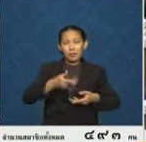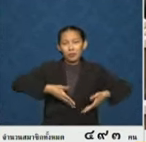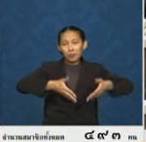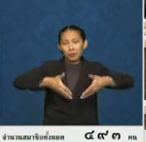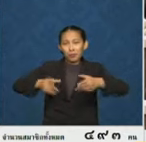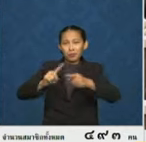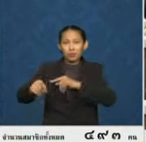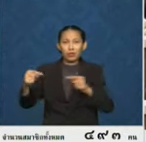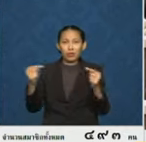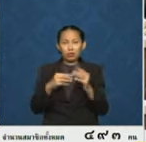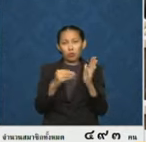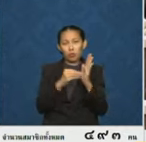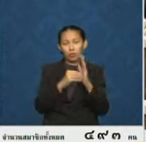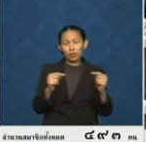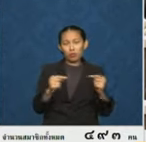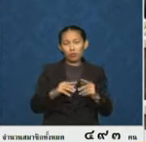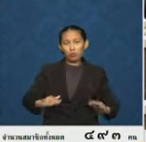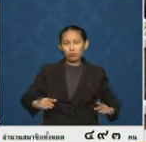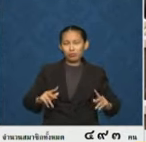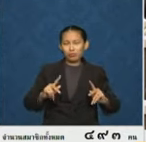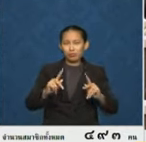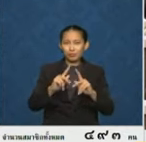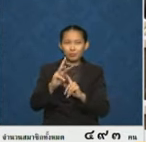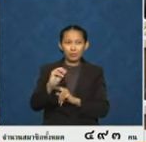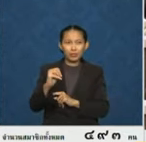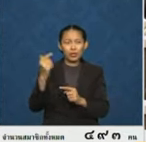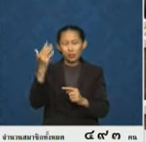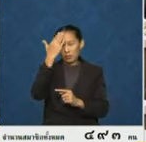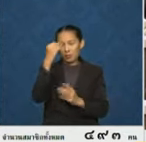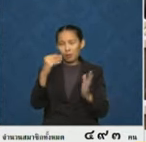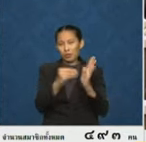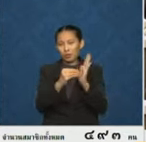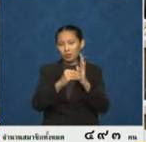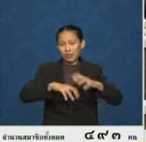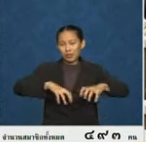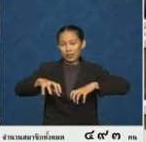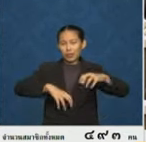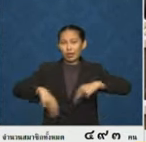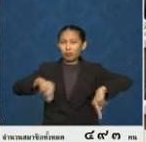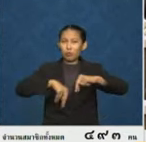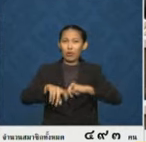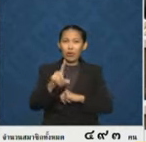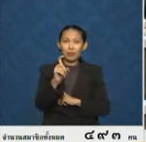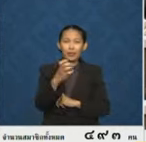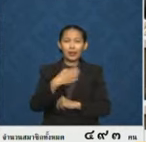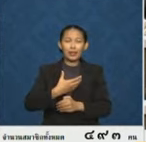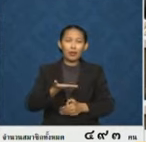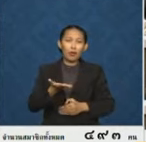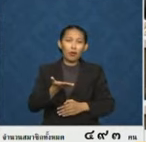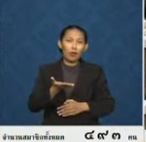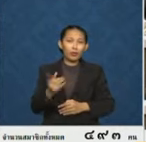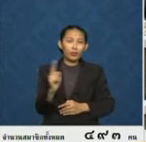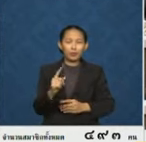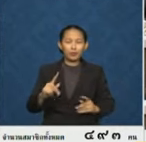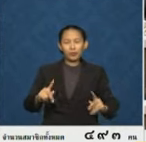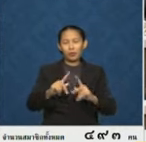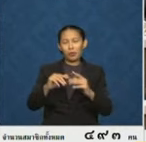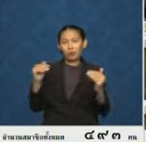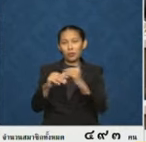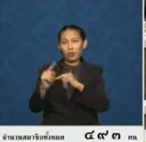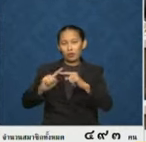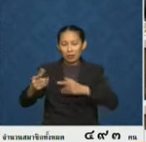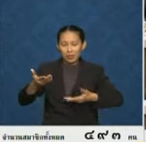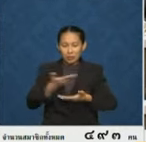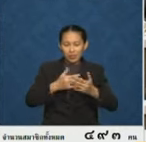ในกรุงเทพมหานครที่เป็นของกรรมทางหลวงและกรมทางหลวงชนบททำให้กรุงเทพมหานครไม่สามารถเข้าไปดูแลได้จึงขอให้กรมทางหลวงและกรมทางหลวงชนบท